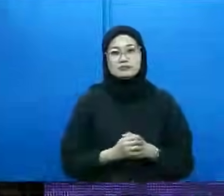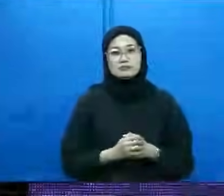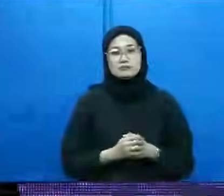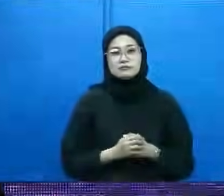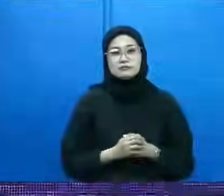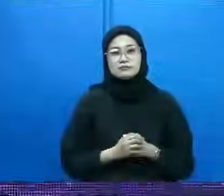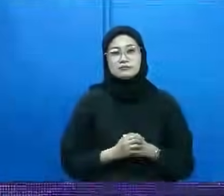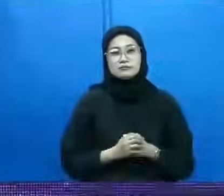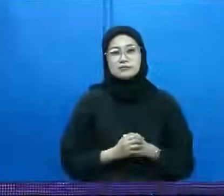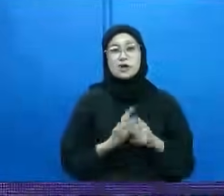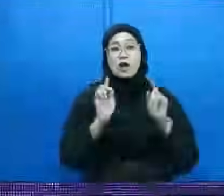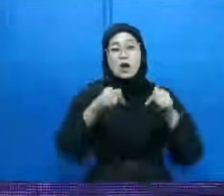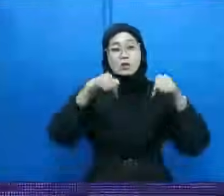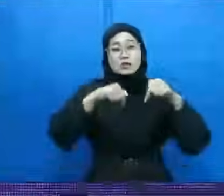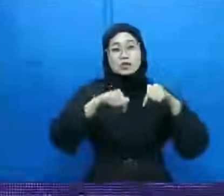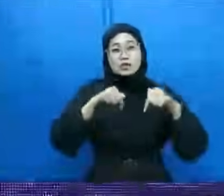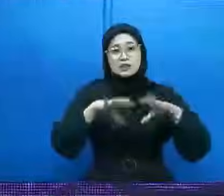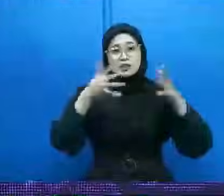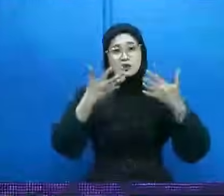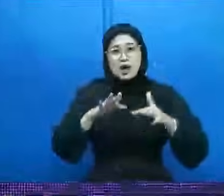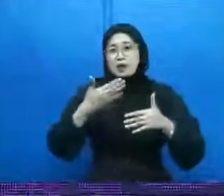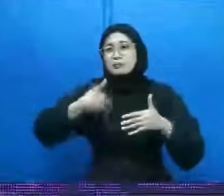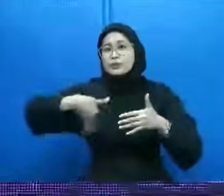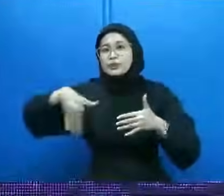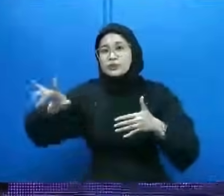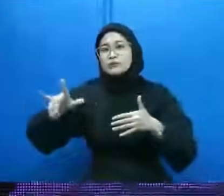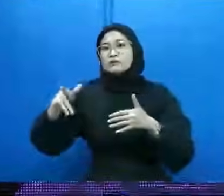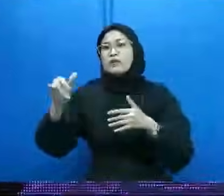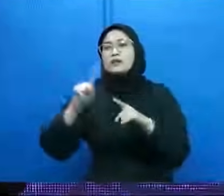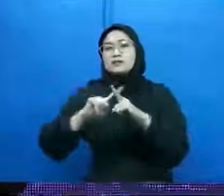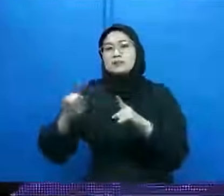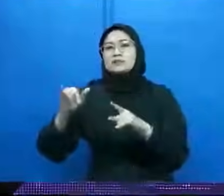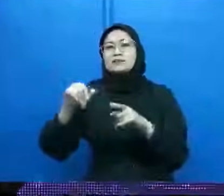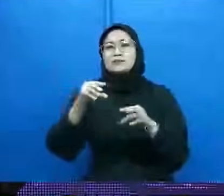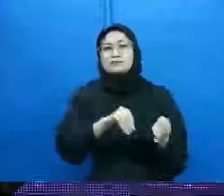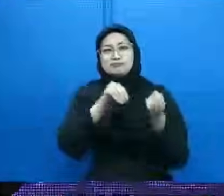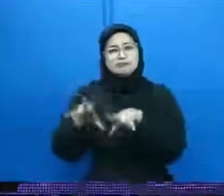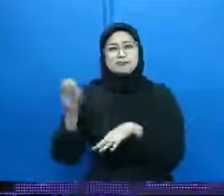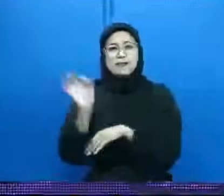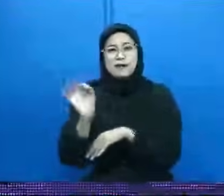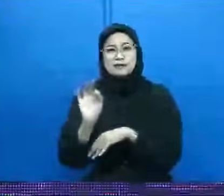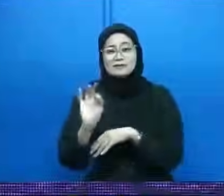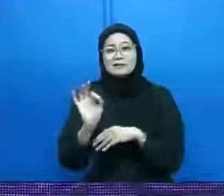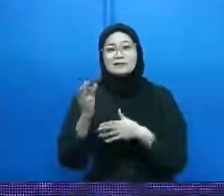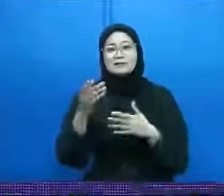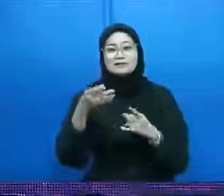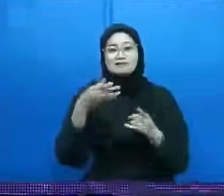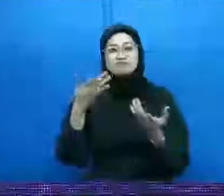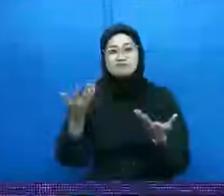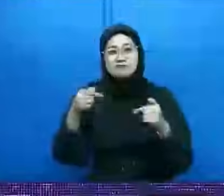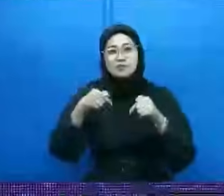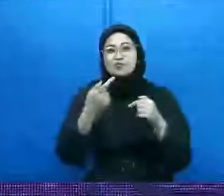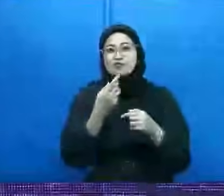tempat lain? Itulah hijrah. Itulah hijrah. Kita duduk sekarang sebagai umat Nabi Muhammad